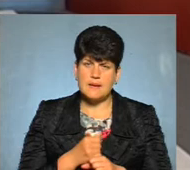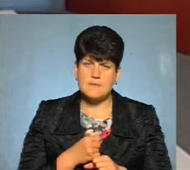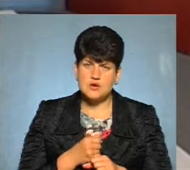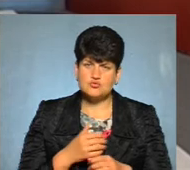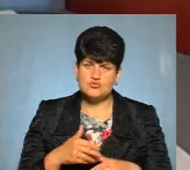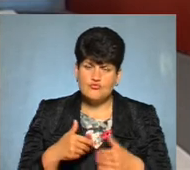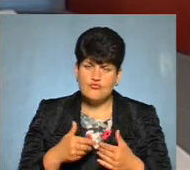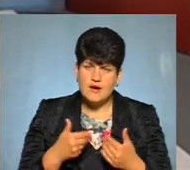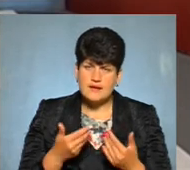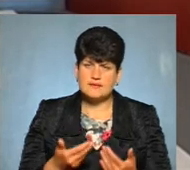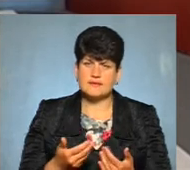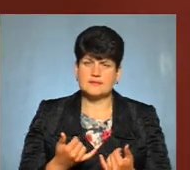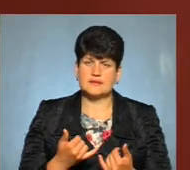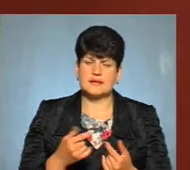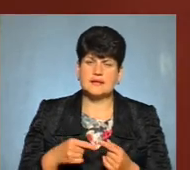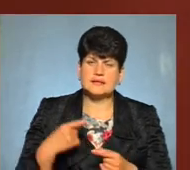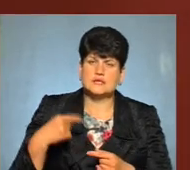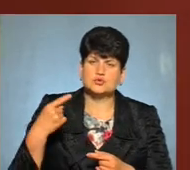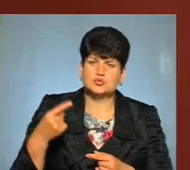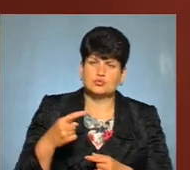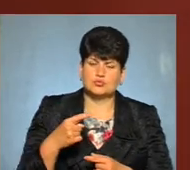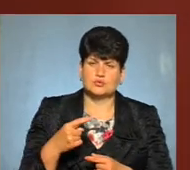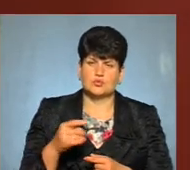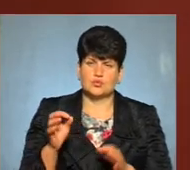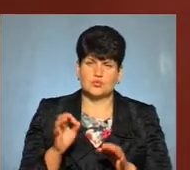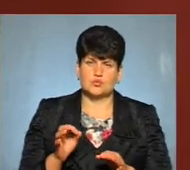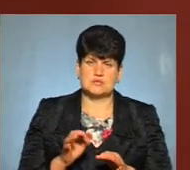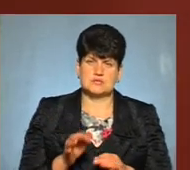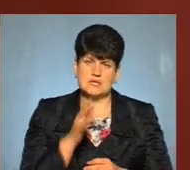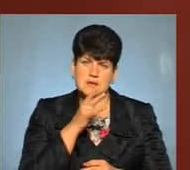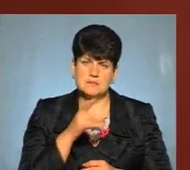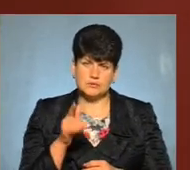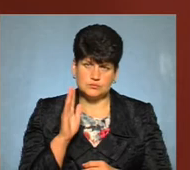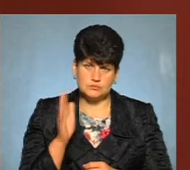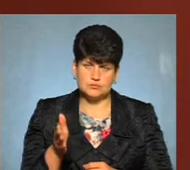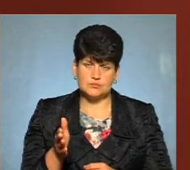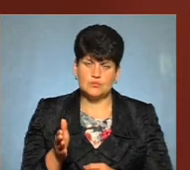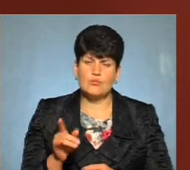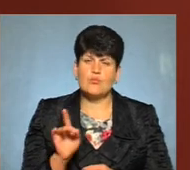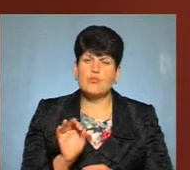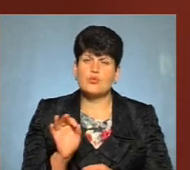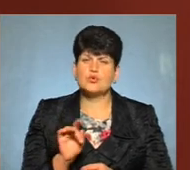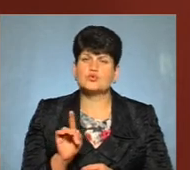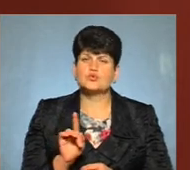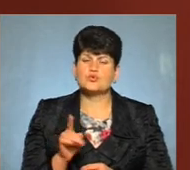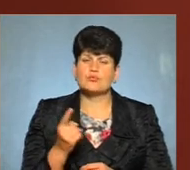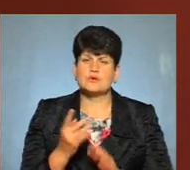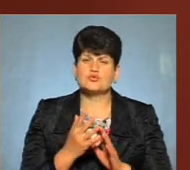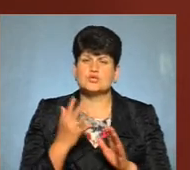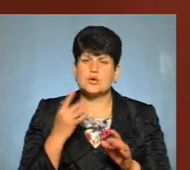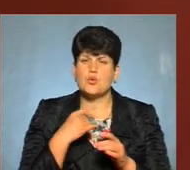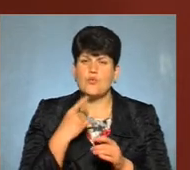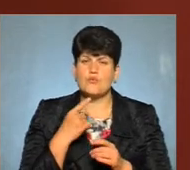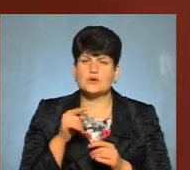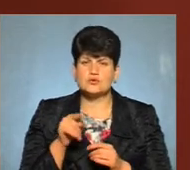на наступну хвилю осінню, про яку ви вже сказали, яка обов'язково буде. Так. Про що в першу чергу говорять ці дані, які